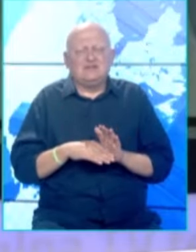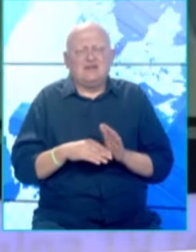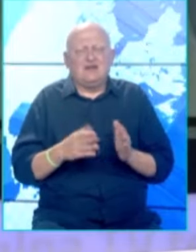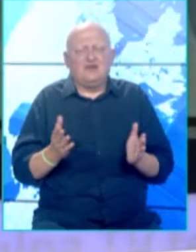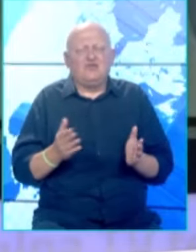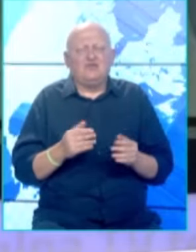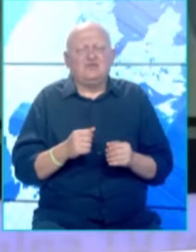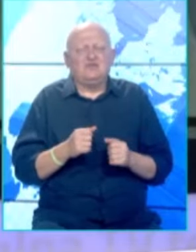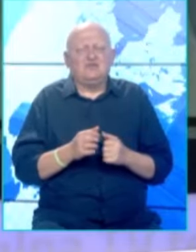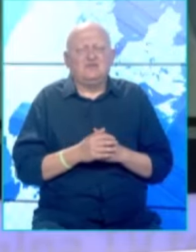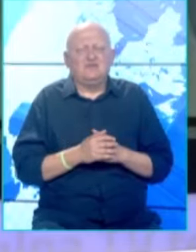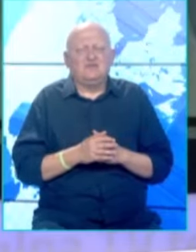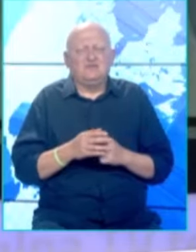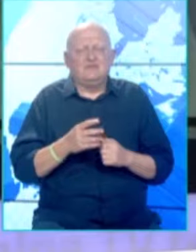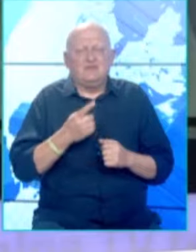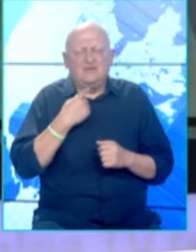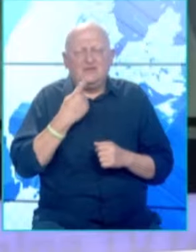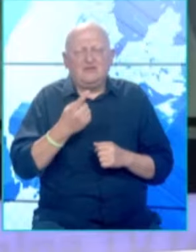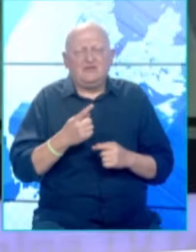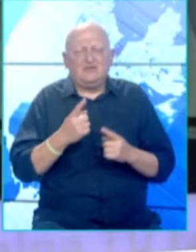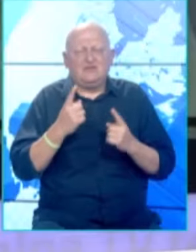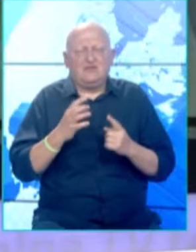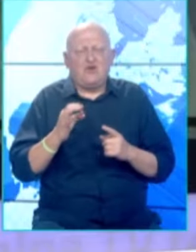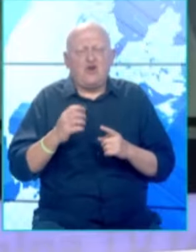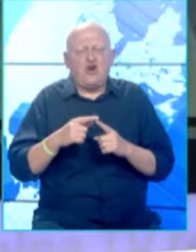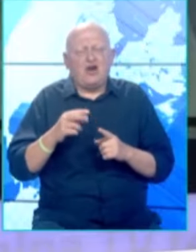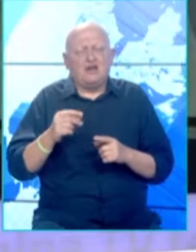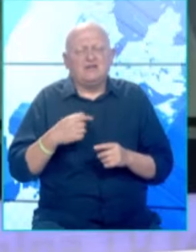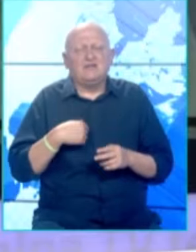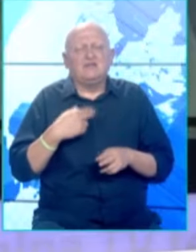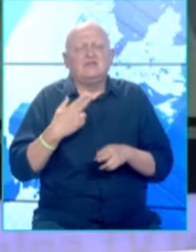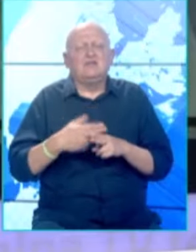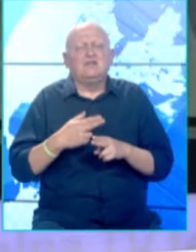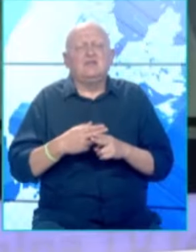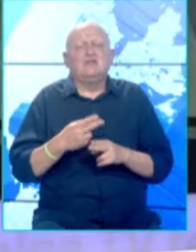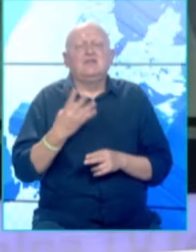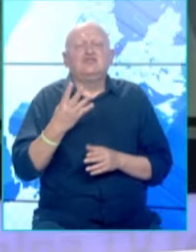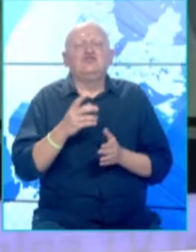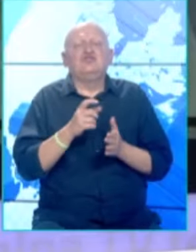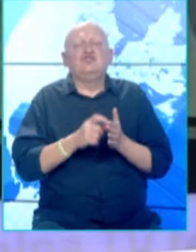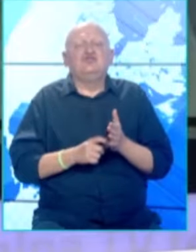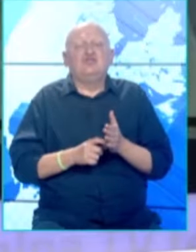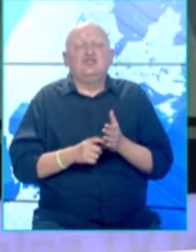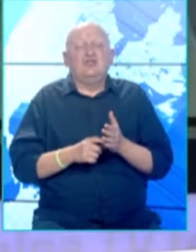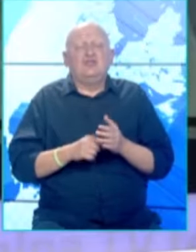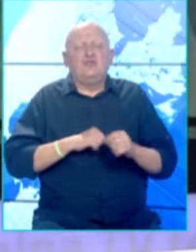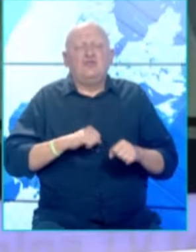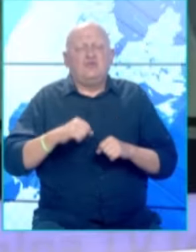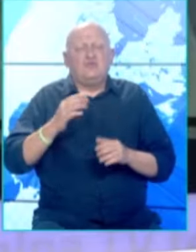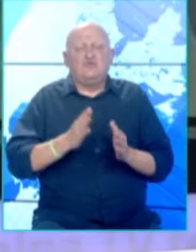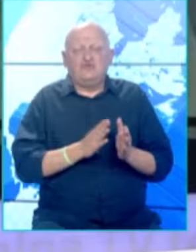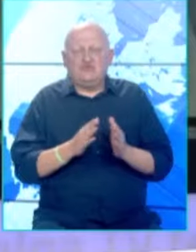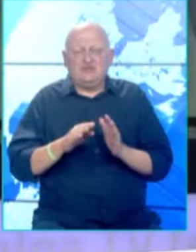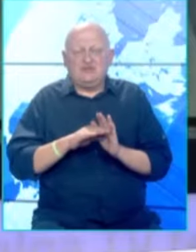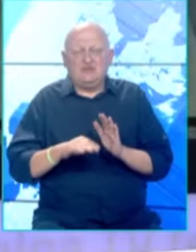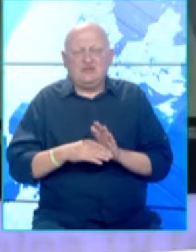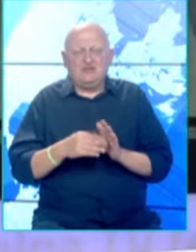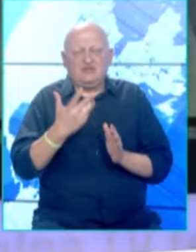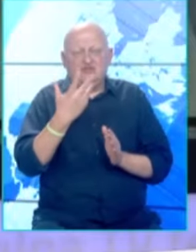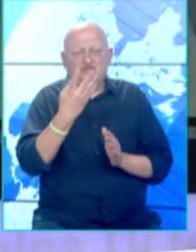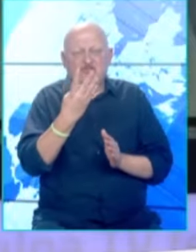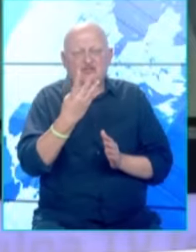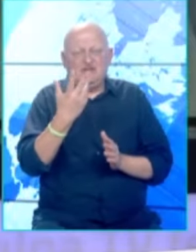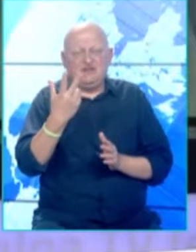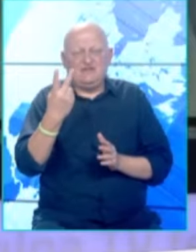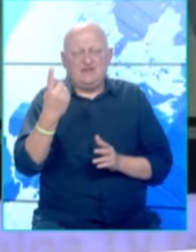evo, mislim, rekao sam veći stav OHR-a, mi imenujemo 4 člana upravnog odbora u skladu sa zakonom na